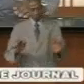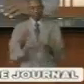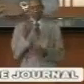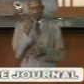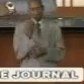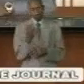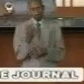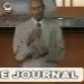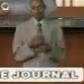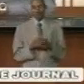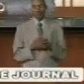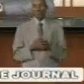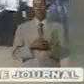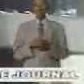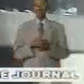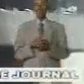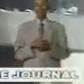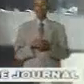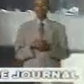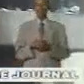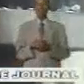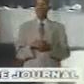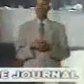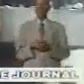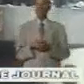Kondé.